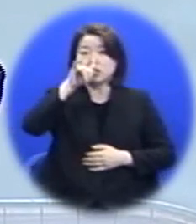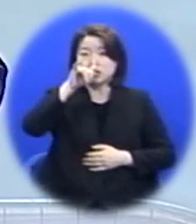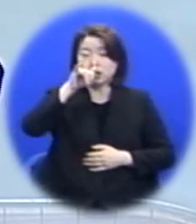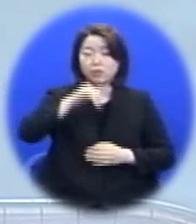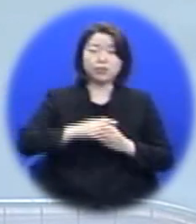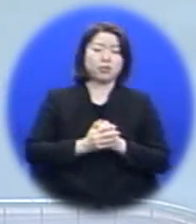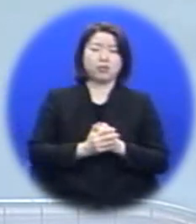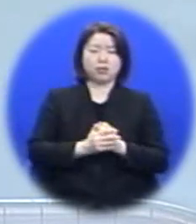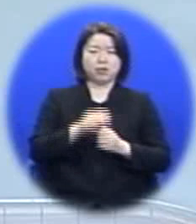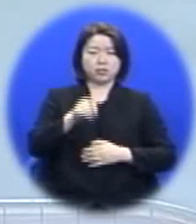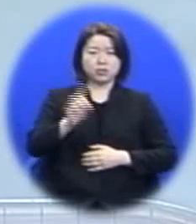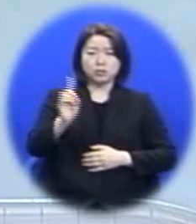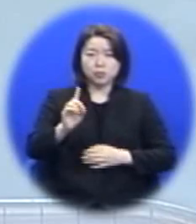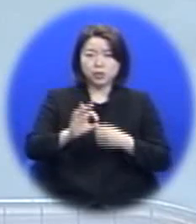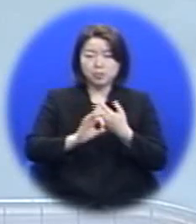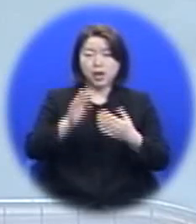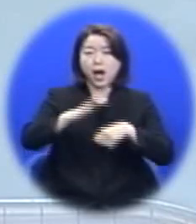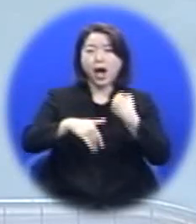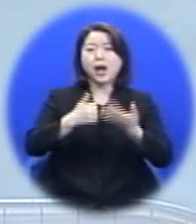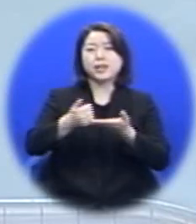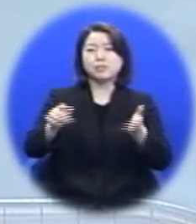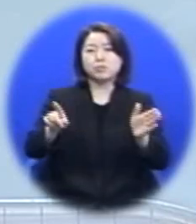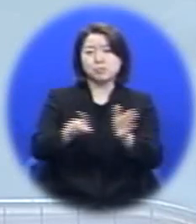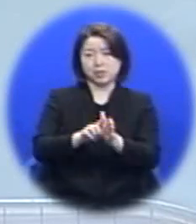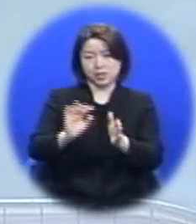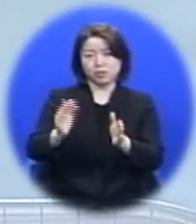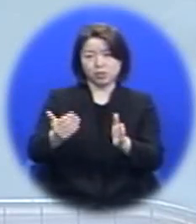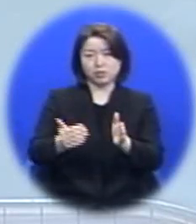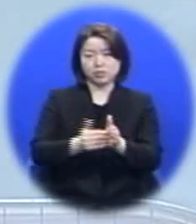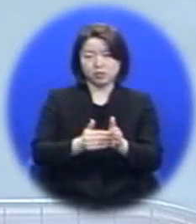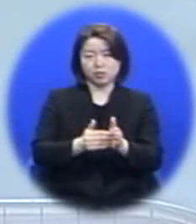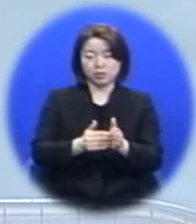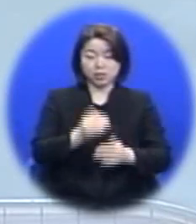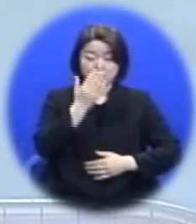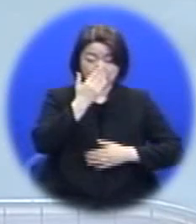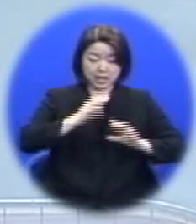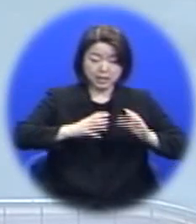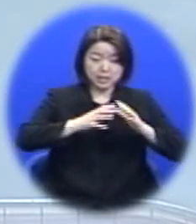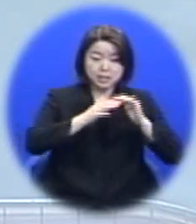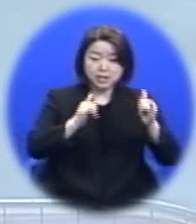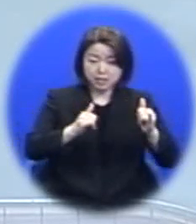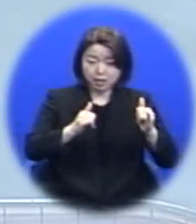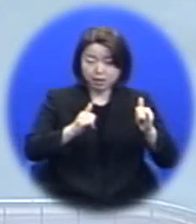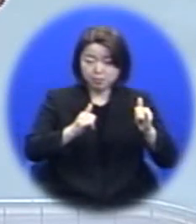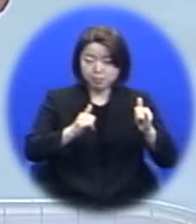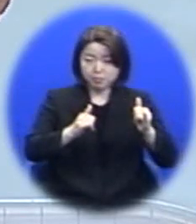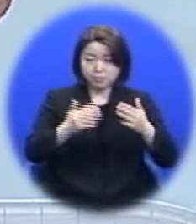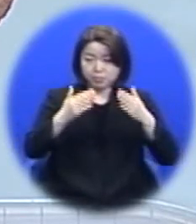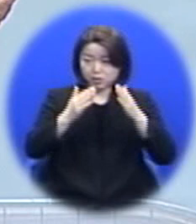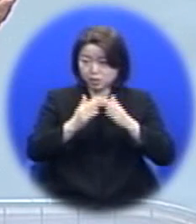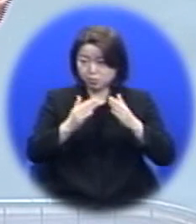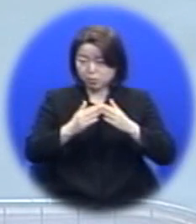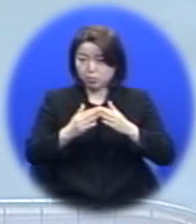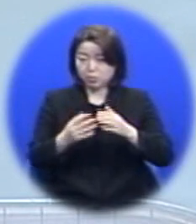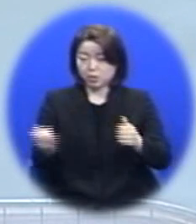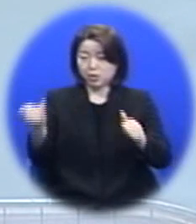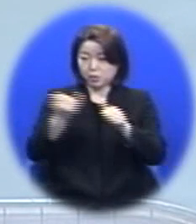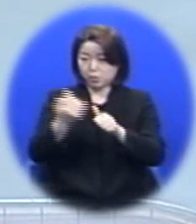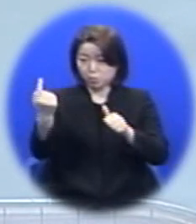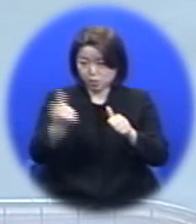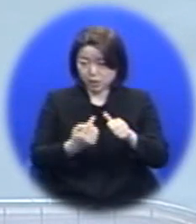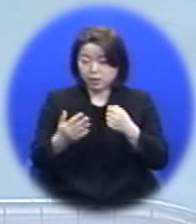그것은 하나님을 믿게 된 겁니다. 이스라엘 사람의 집에 왔기 때문에 하나님을 믿게 된 거예요.